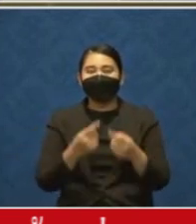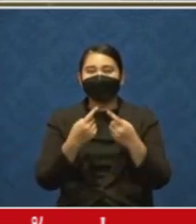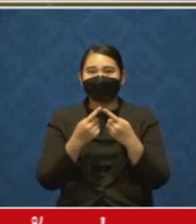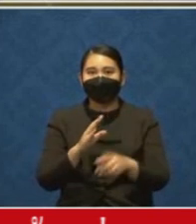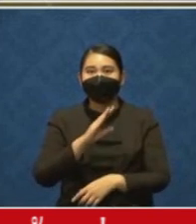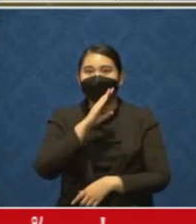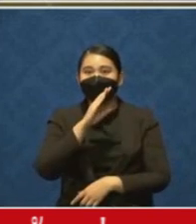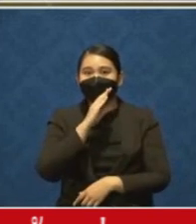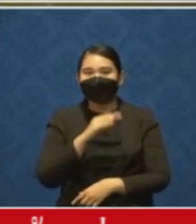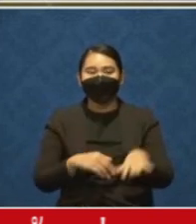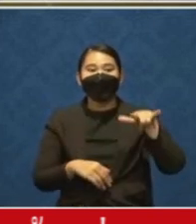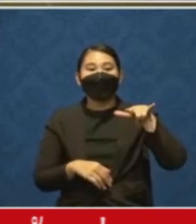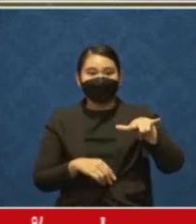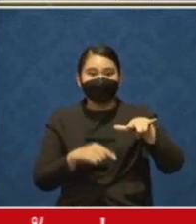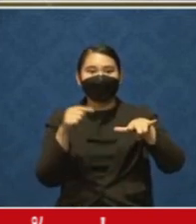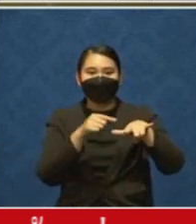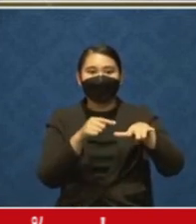แต่ถ้าเป็นเครื่องบินนะครับ